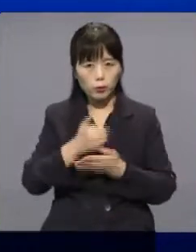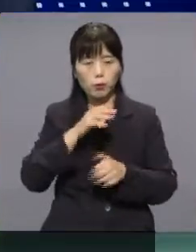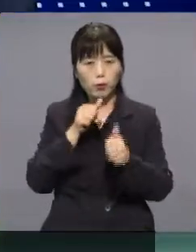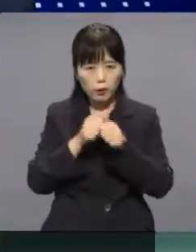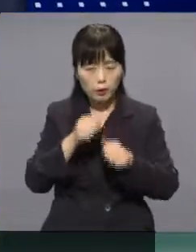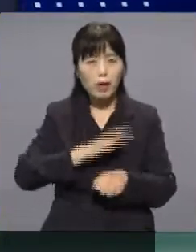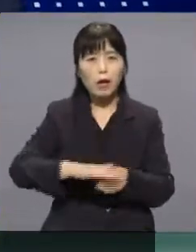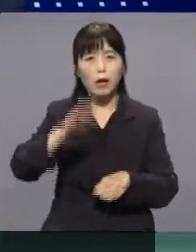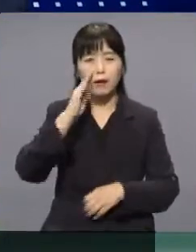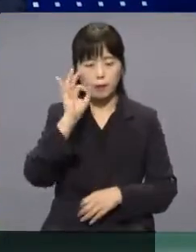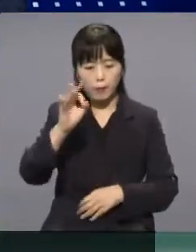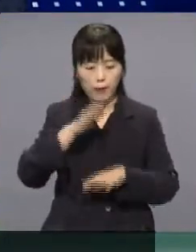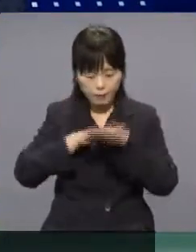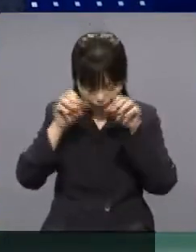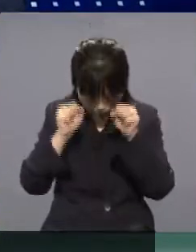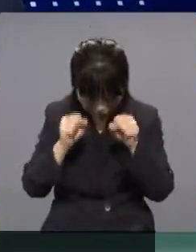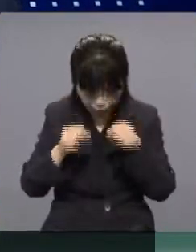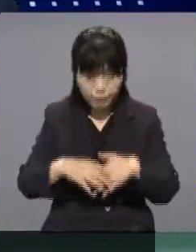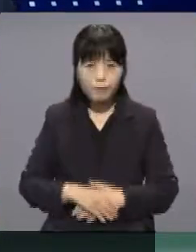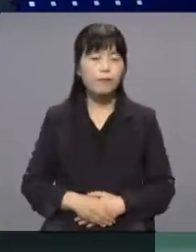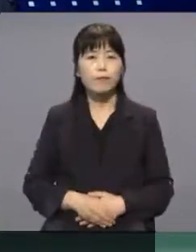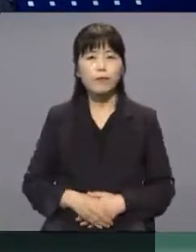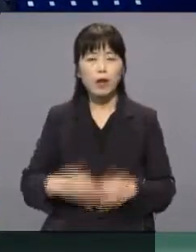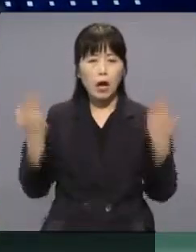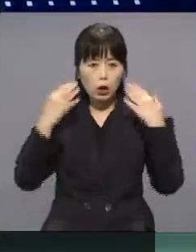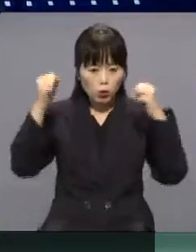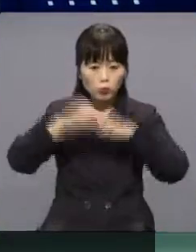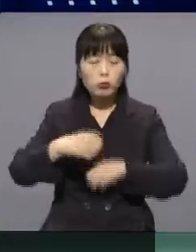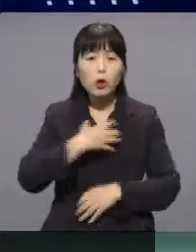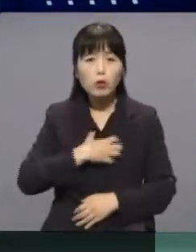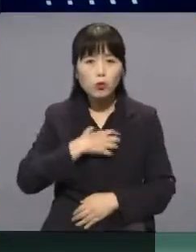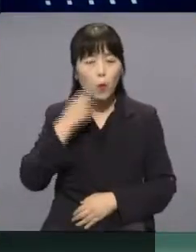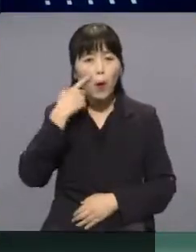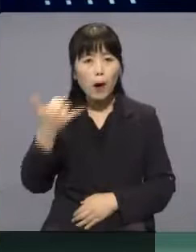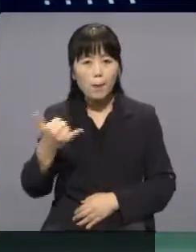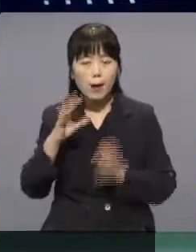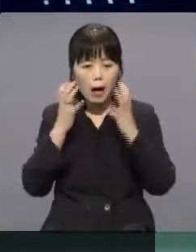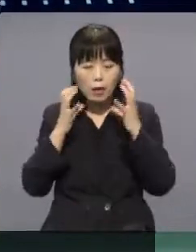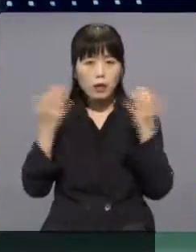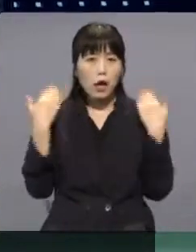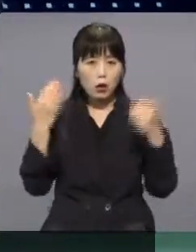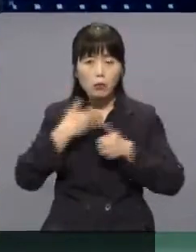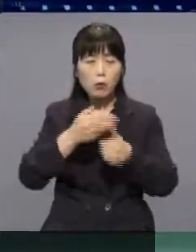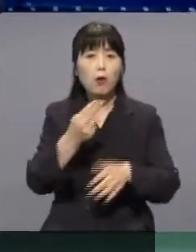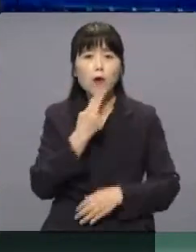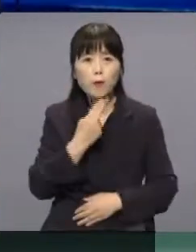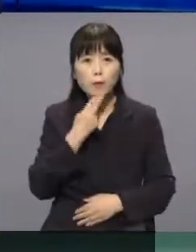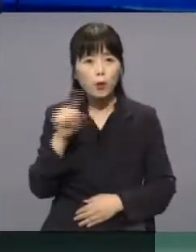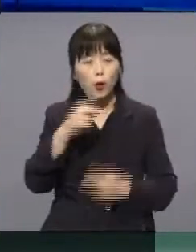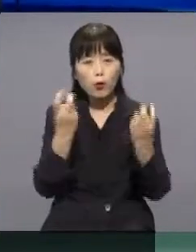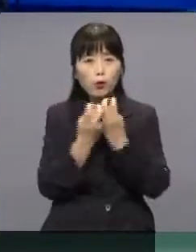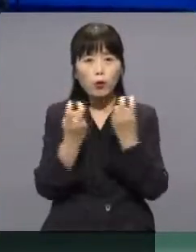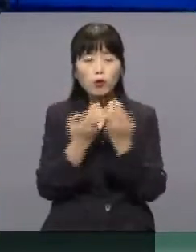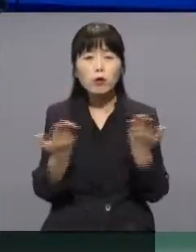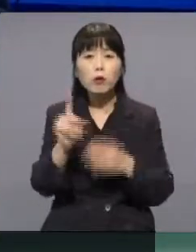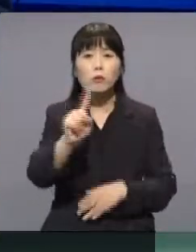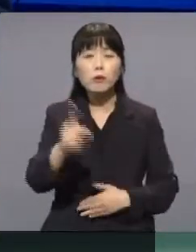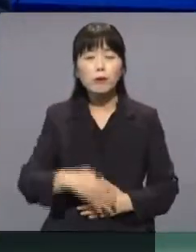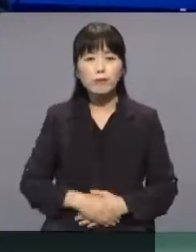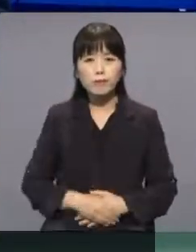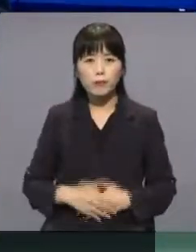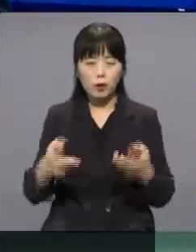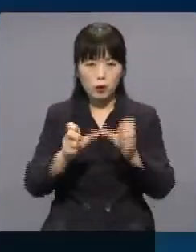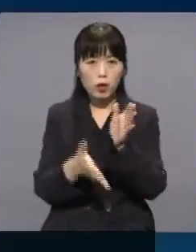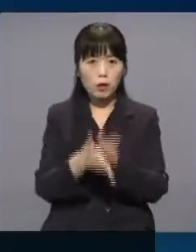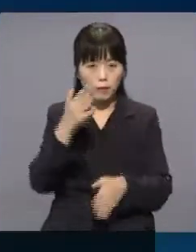어서 오십시오 안녕하세요 학교 붕괴 우려 학부모들이 아이들을 학교에 보내지 않고 있습니다 어찌된 일입니까